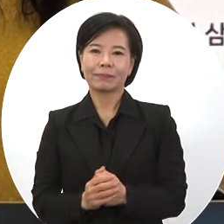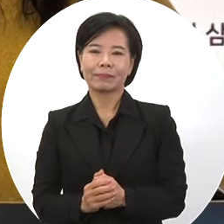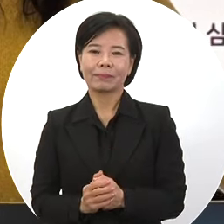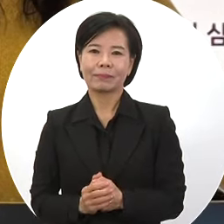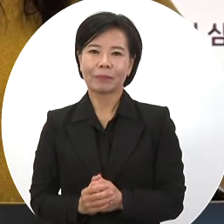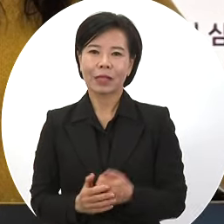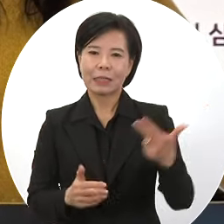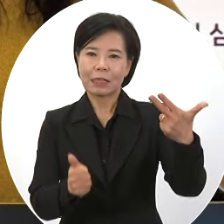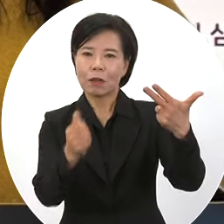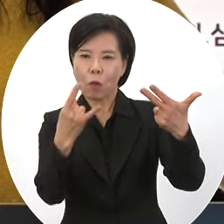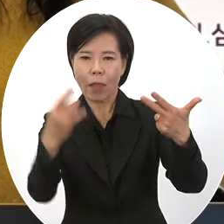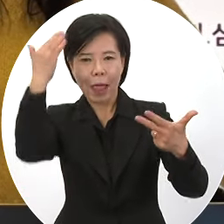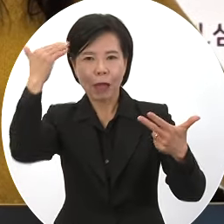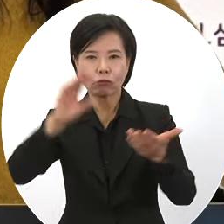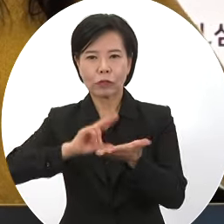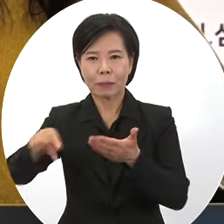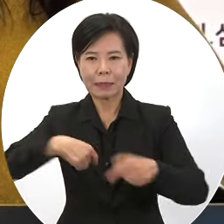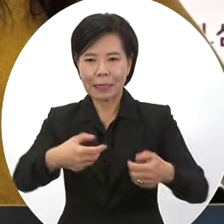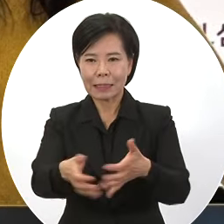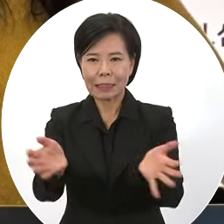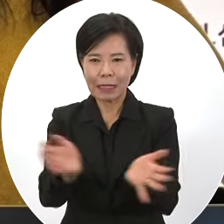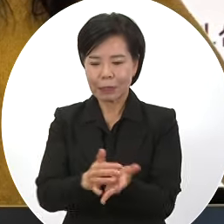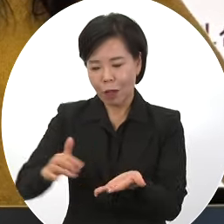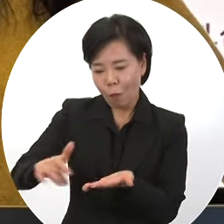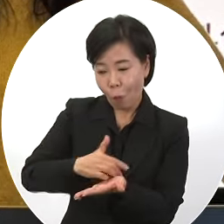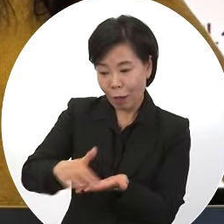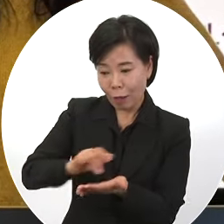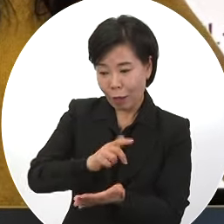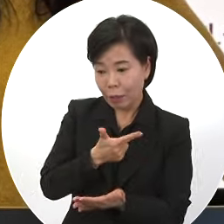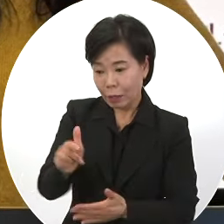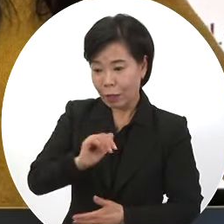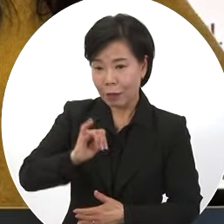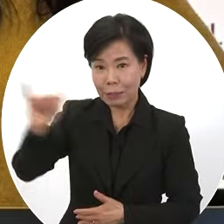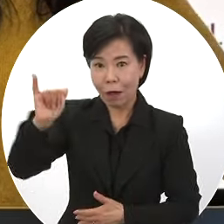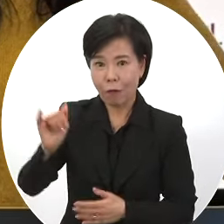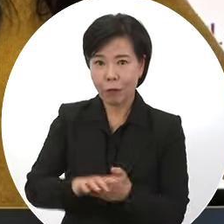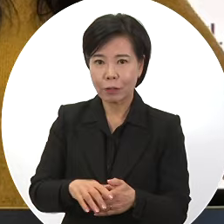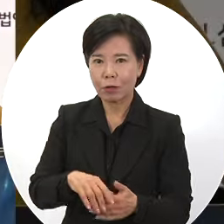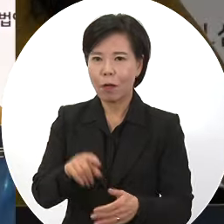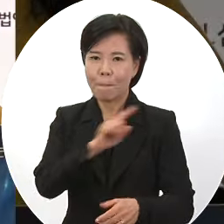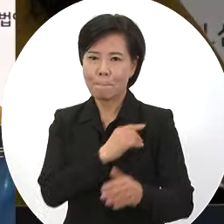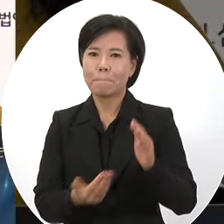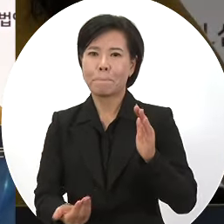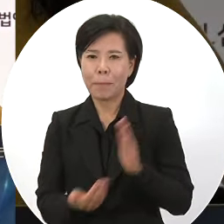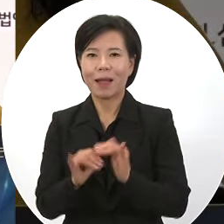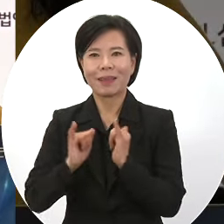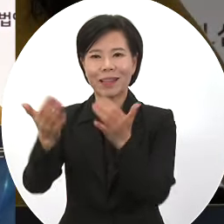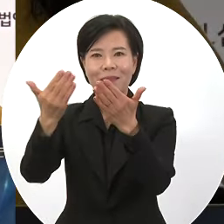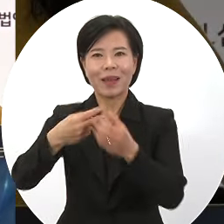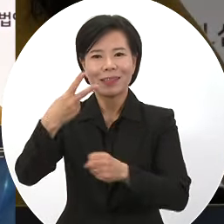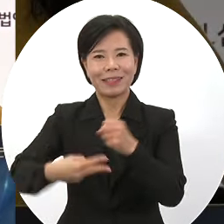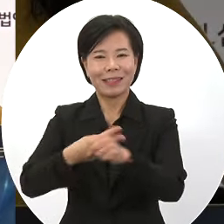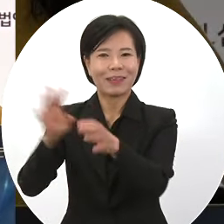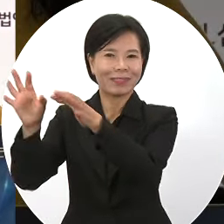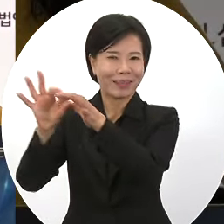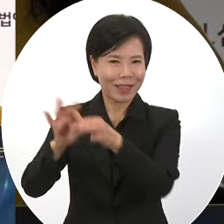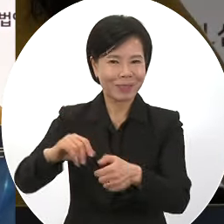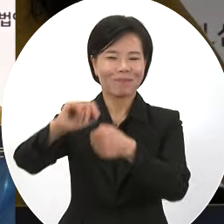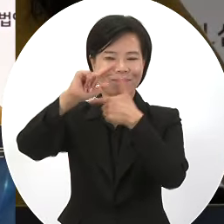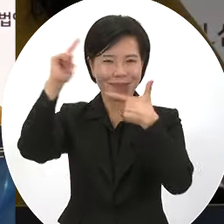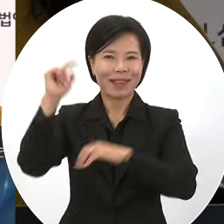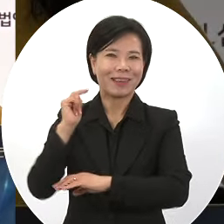제주도는 제7회 한국지방자치단체 회계대상에서도 광역부문 우수상을 수상하며 2년 연속